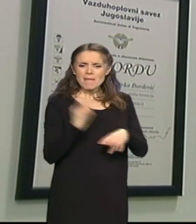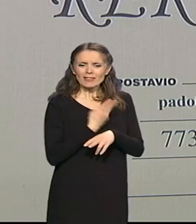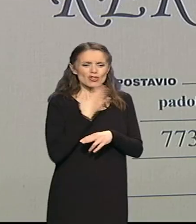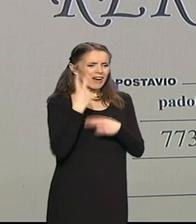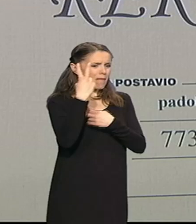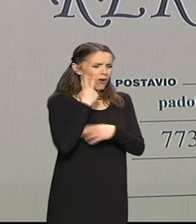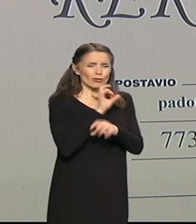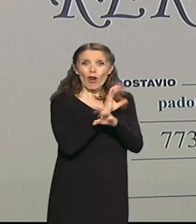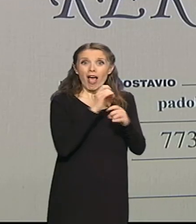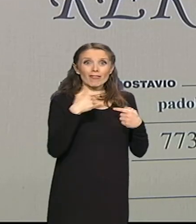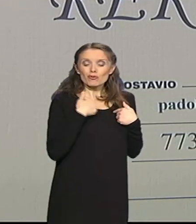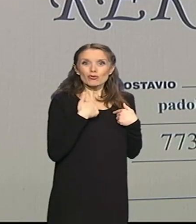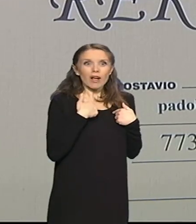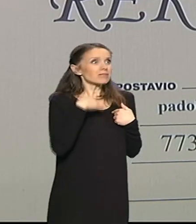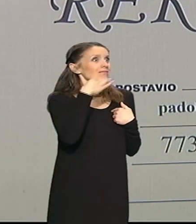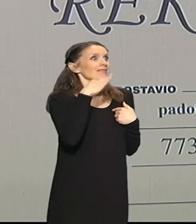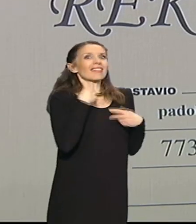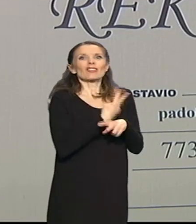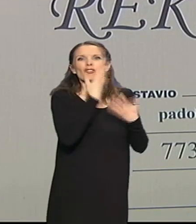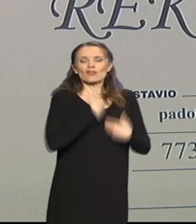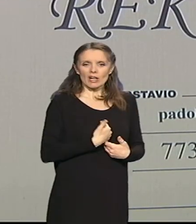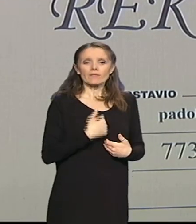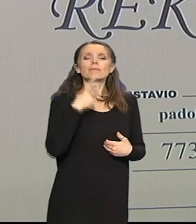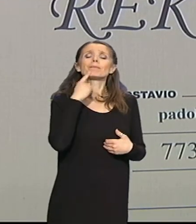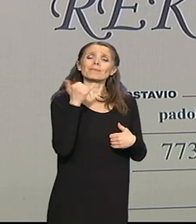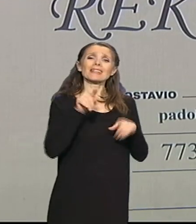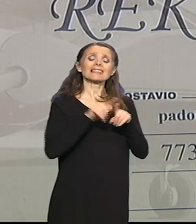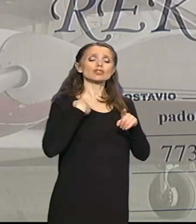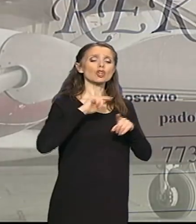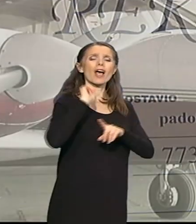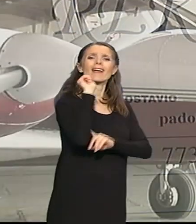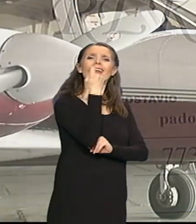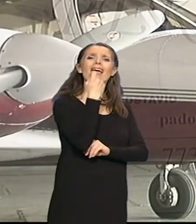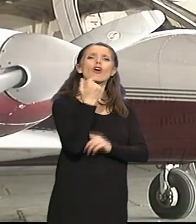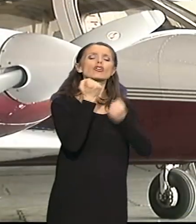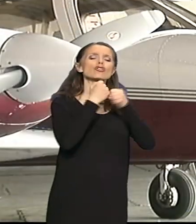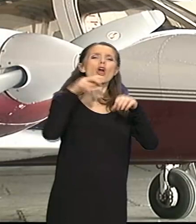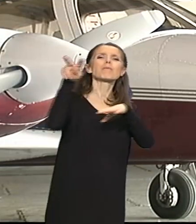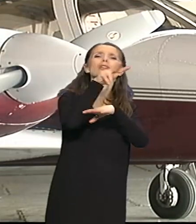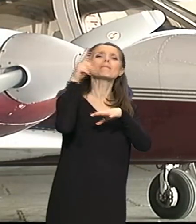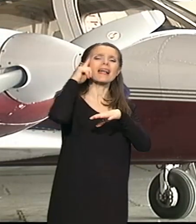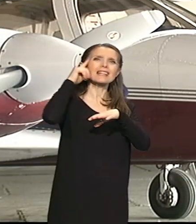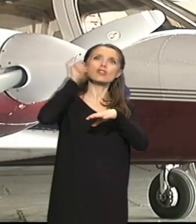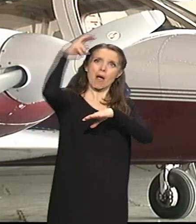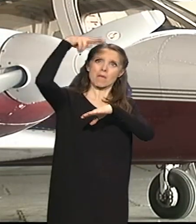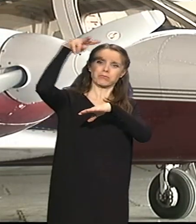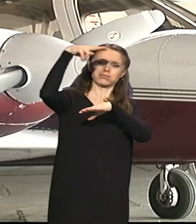padu. A slobodni pad, rekord sam bio postavio za visinu provedenu u slobodnom padu. Znači, skakali smo sa